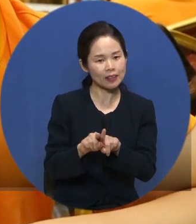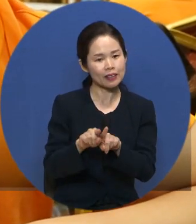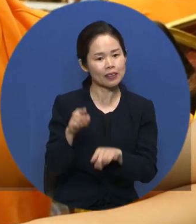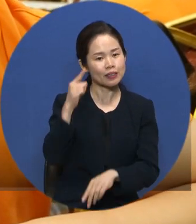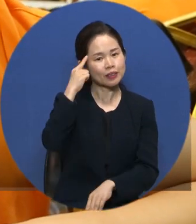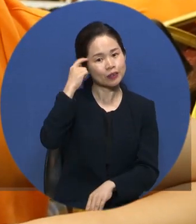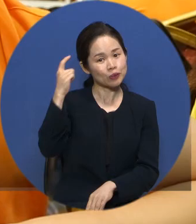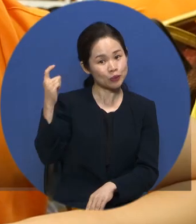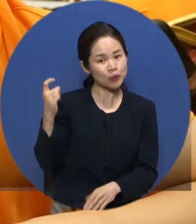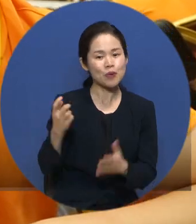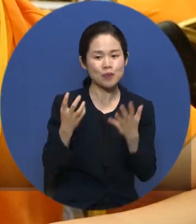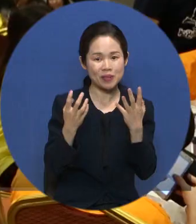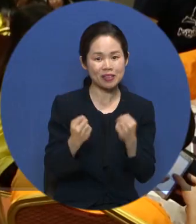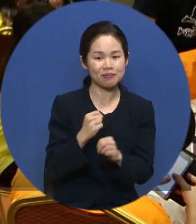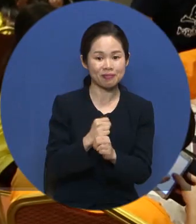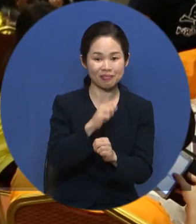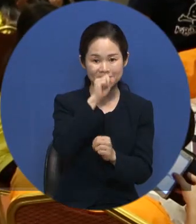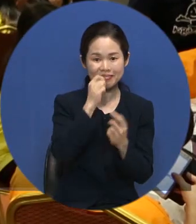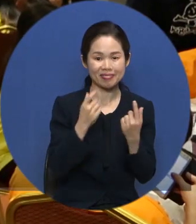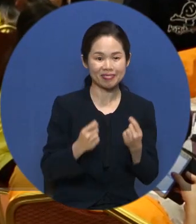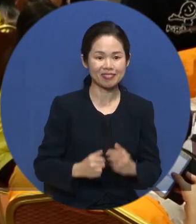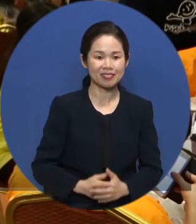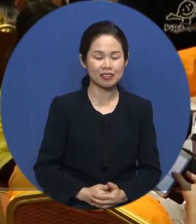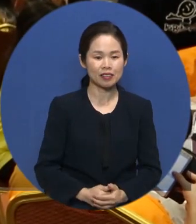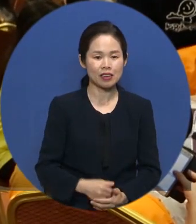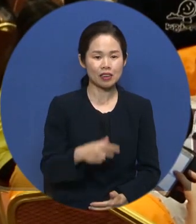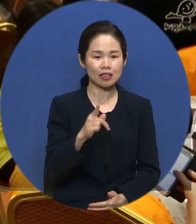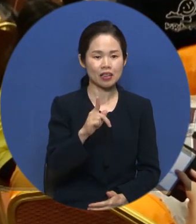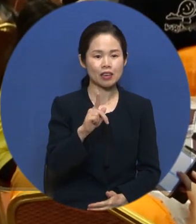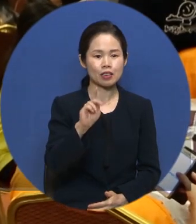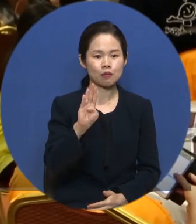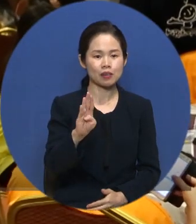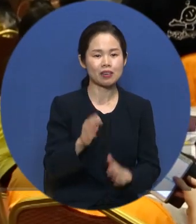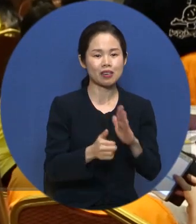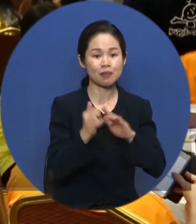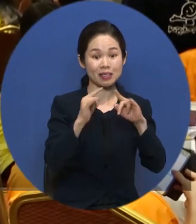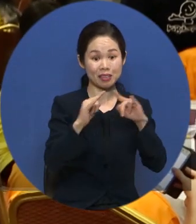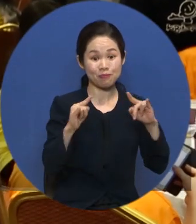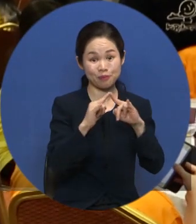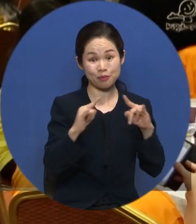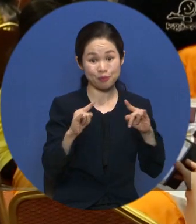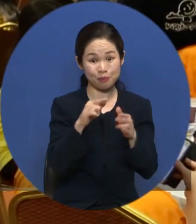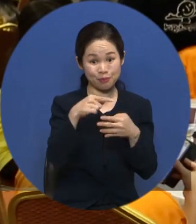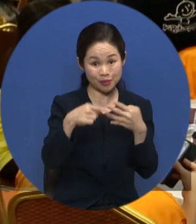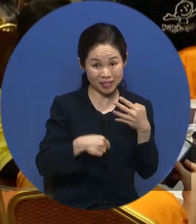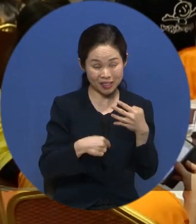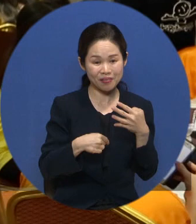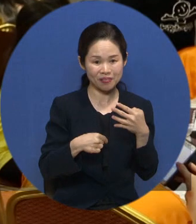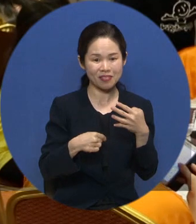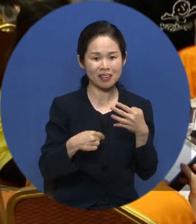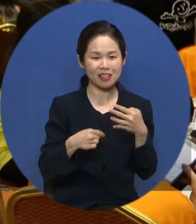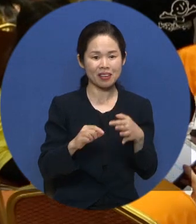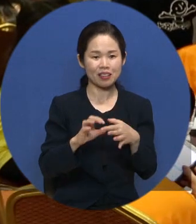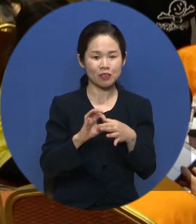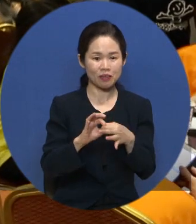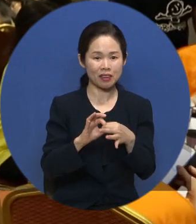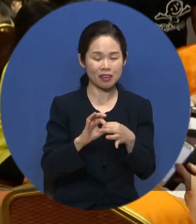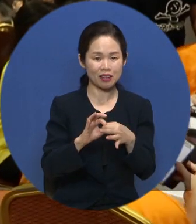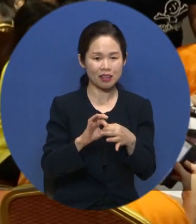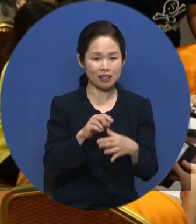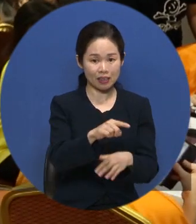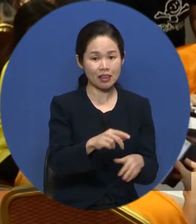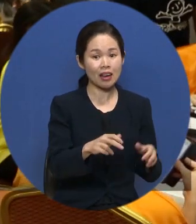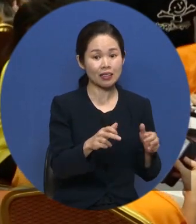많은 추억을 남길 수 있습니다. 이 KB 희망 캠프라는 것을 통해서 그 꿈이